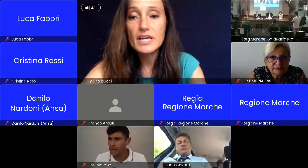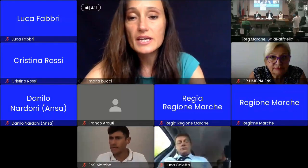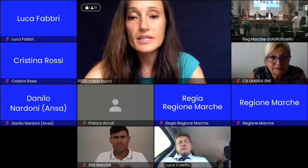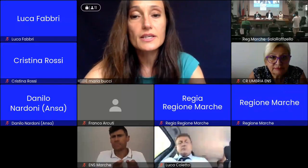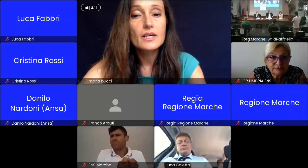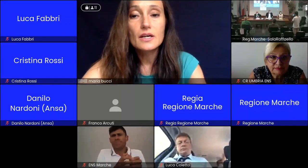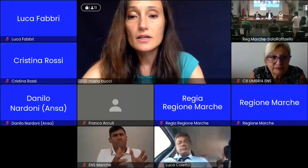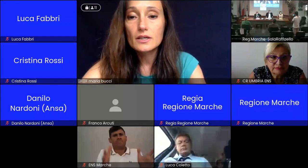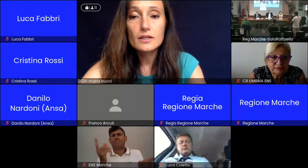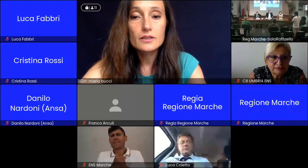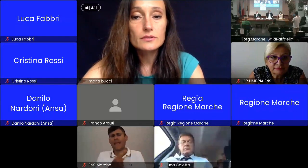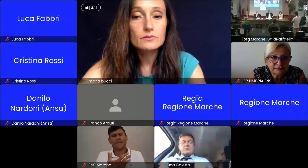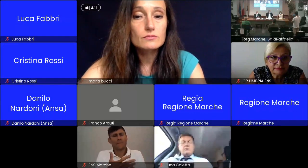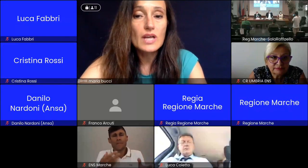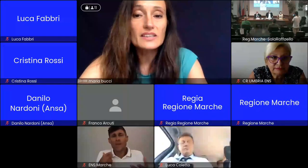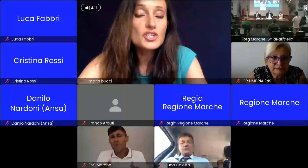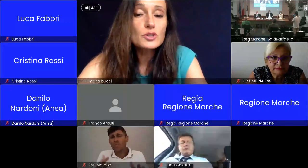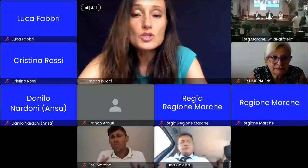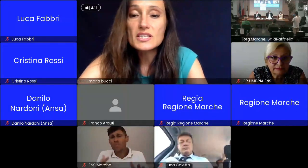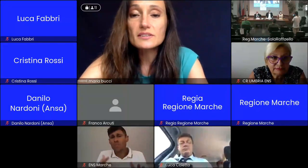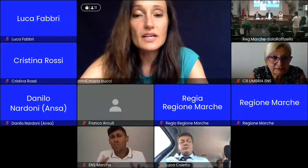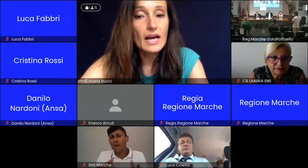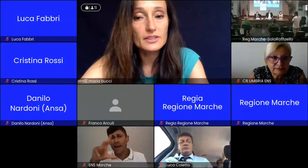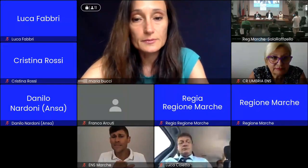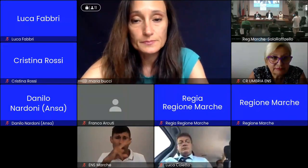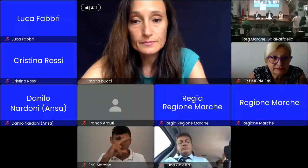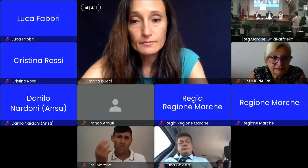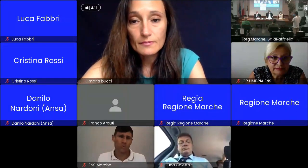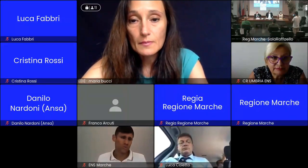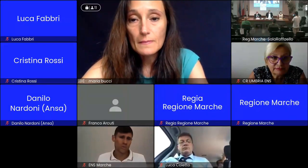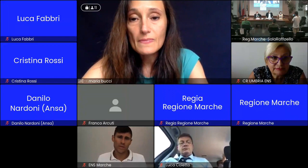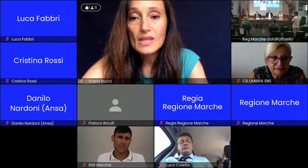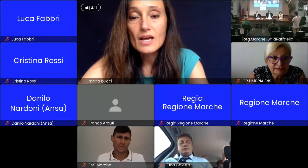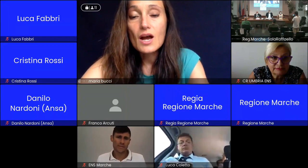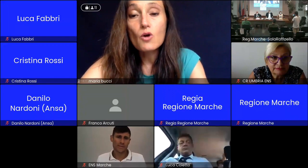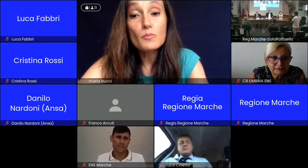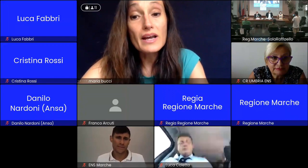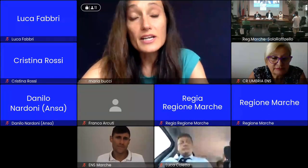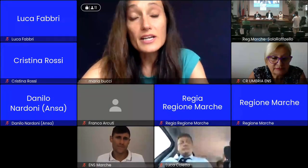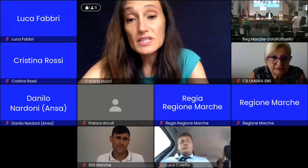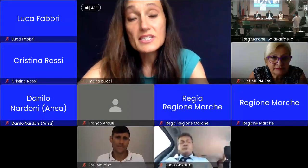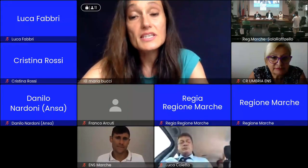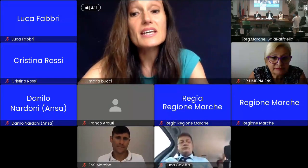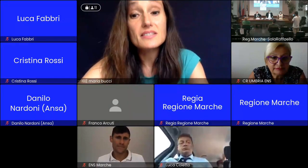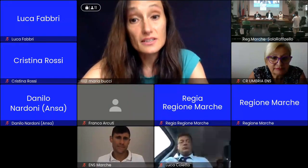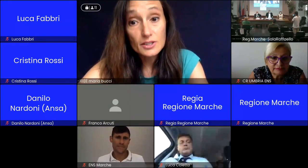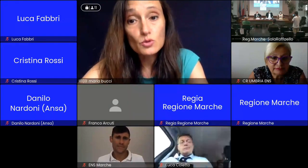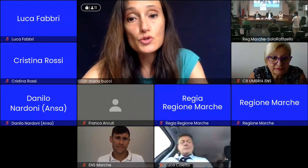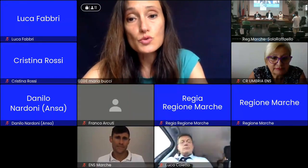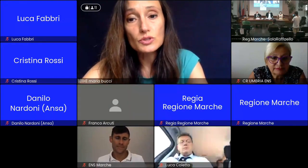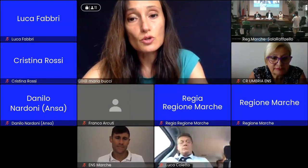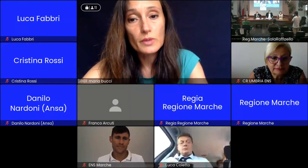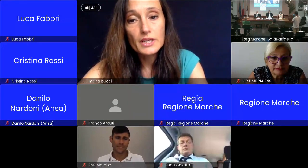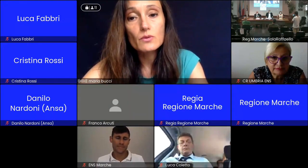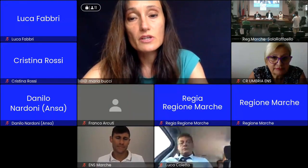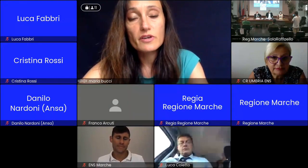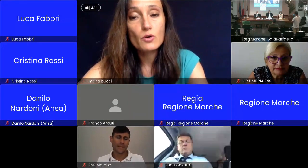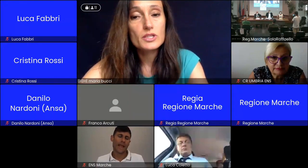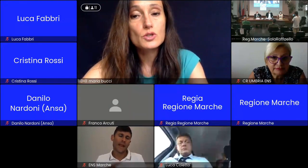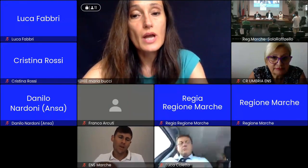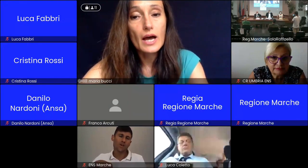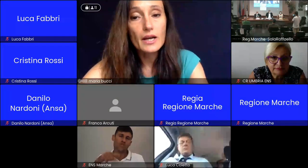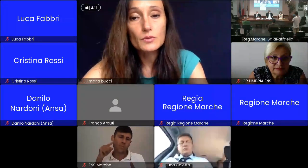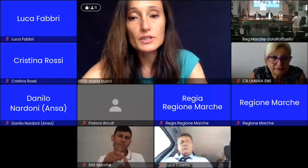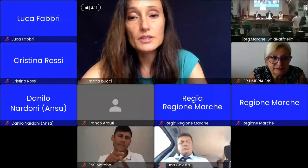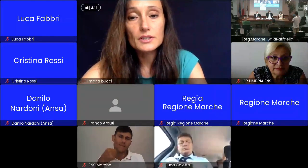i carabinieri, a 360 gradi. Ormai la lingua dei segni è stata riconosciuta come lingua a